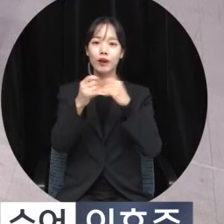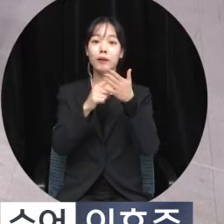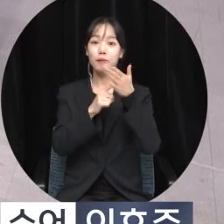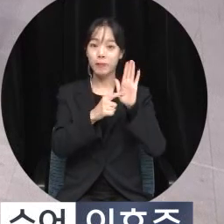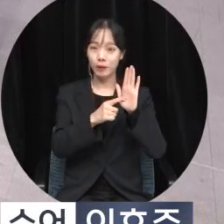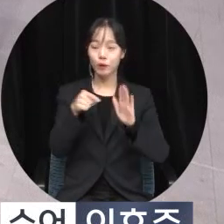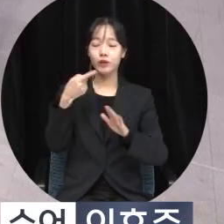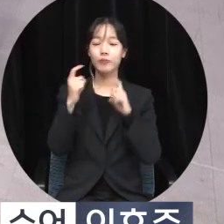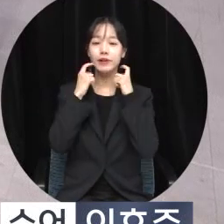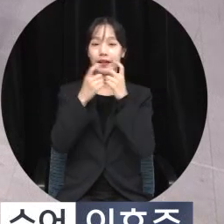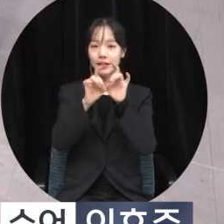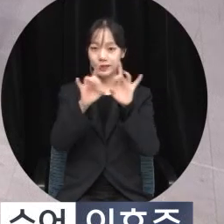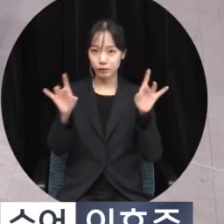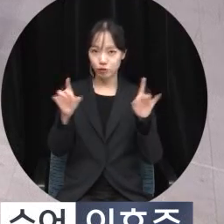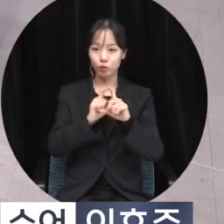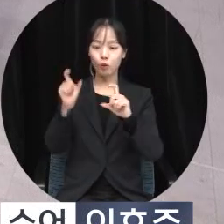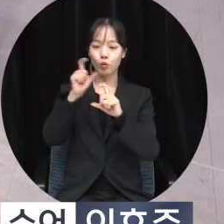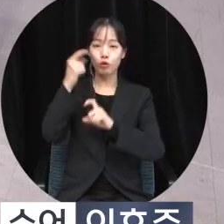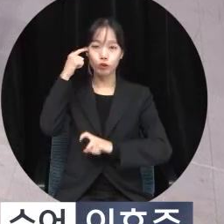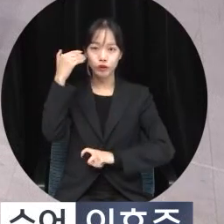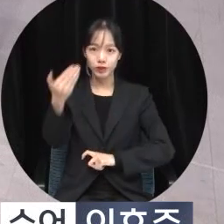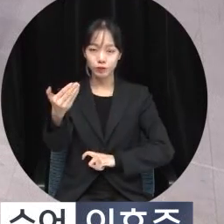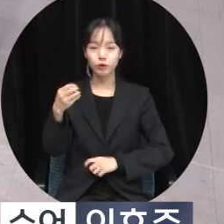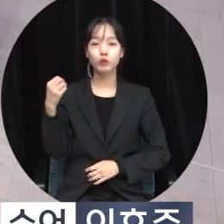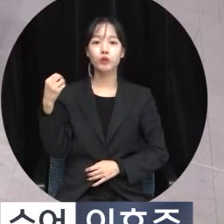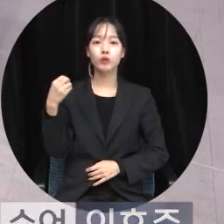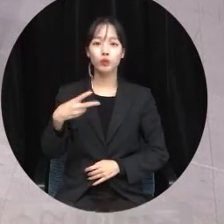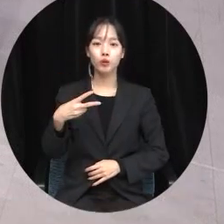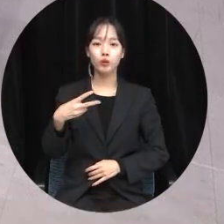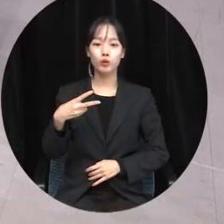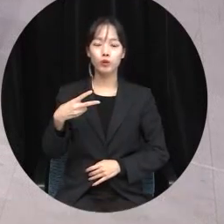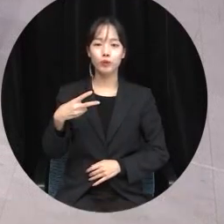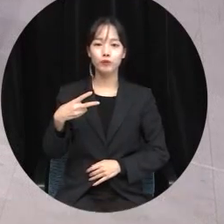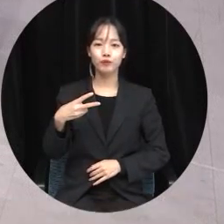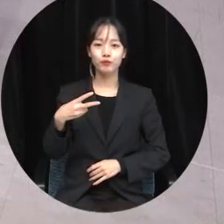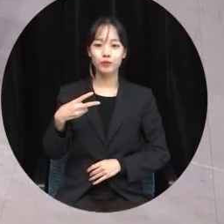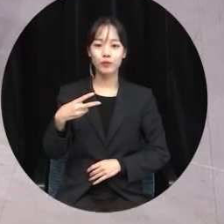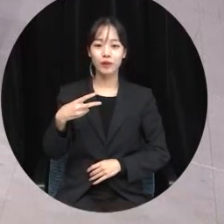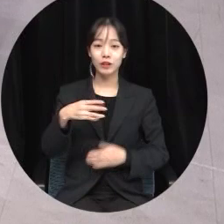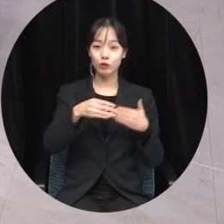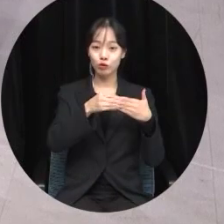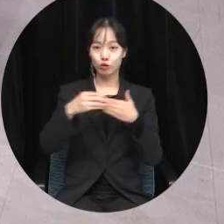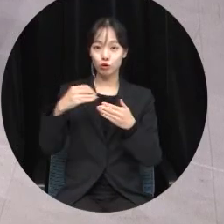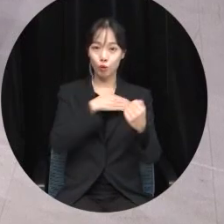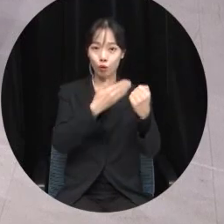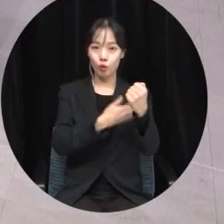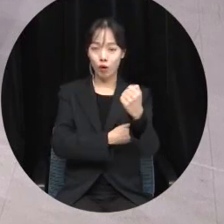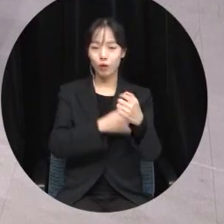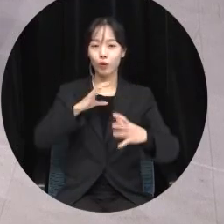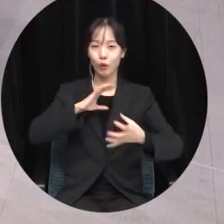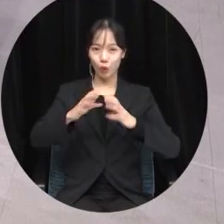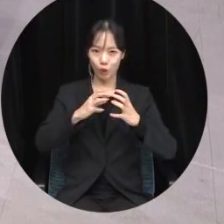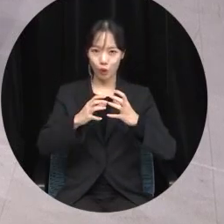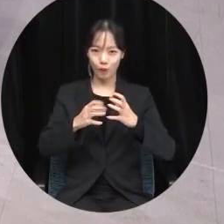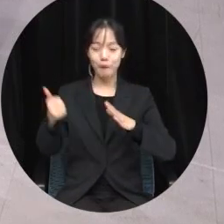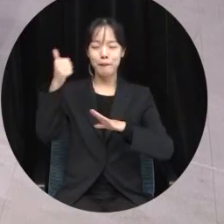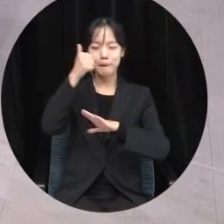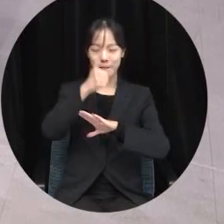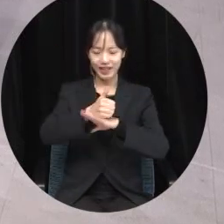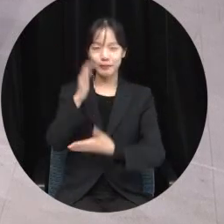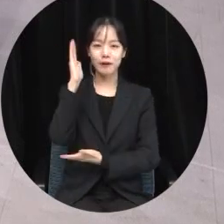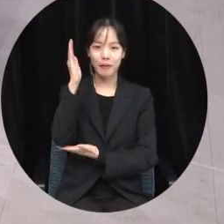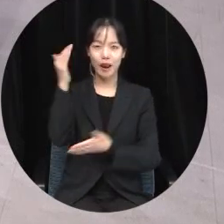질문과 보충 질문, 이어서 후보자 주도권 토론 후 마무리 발언으로